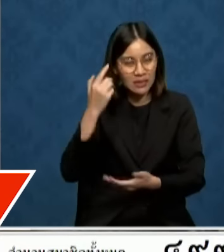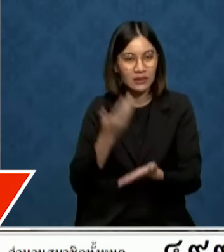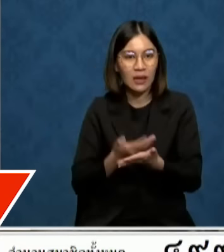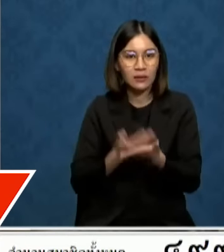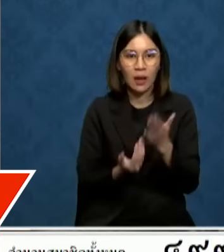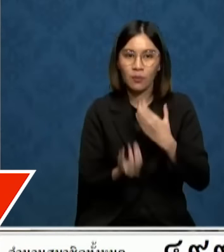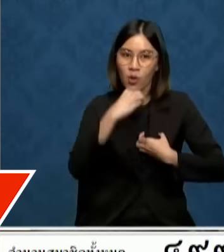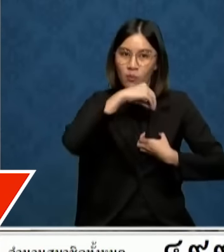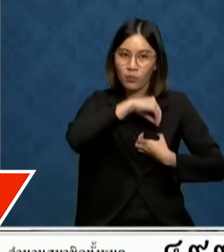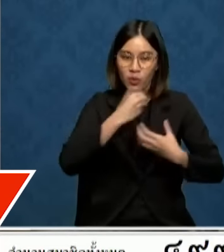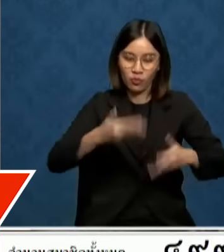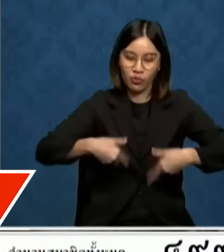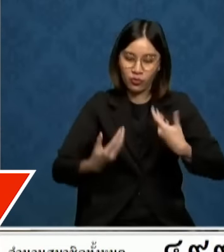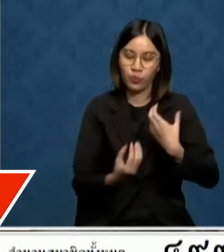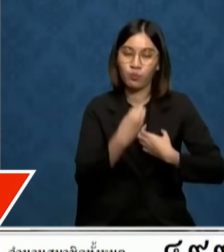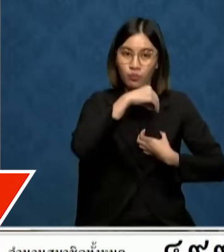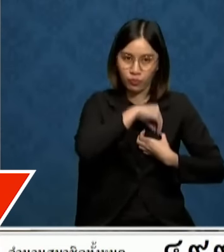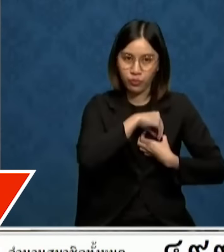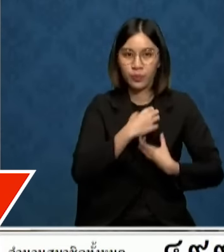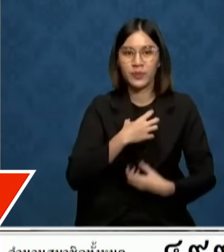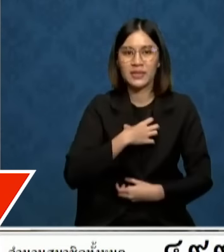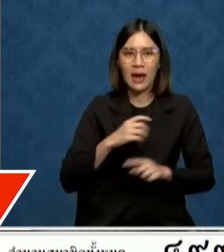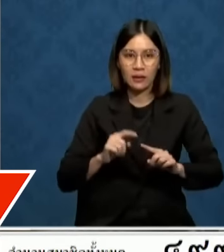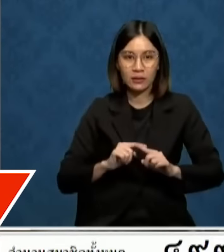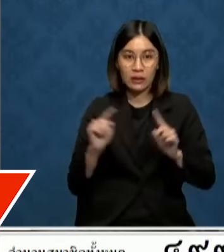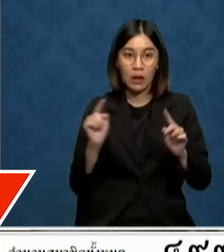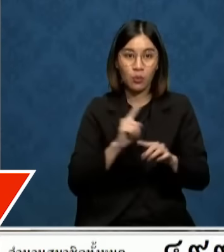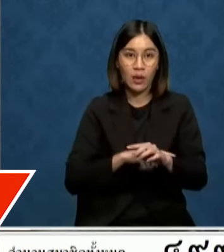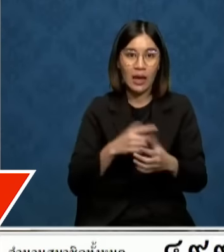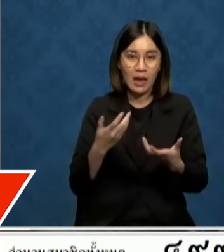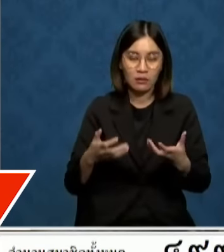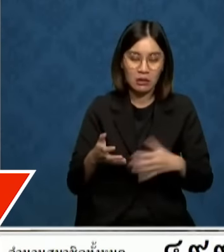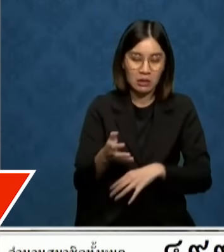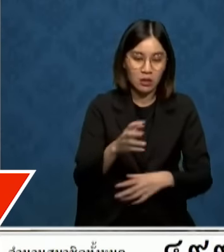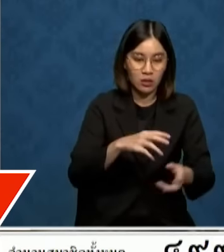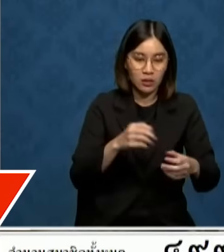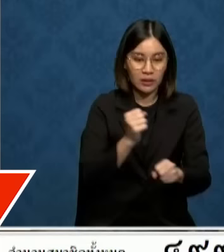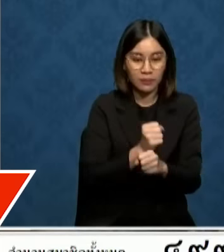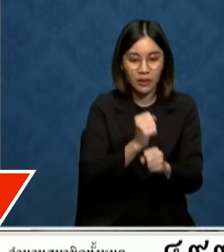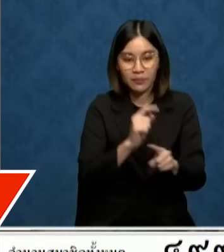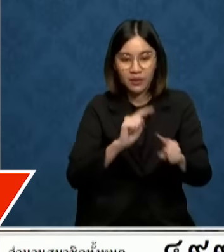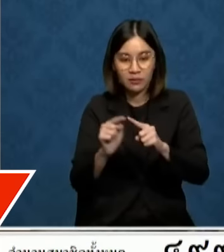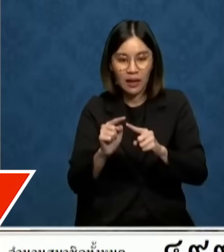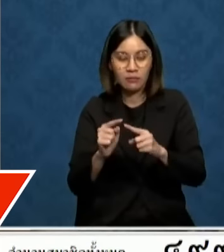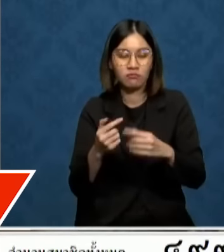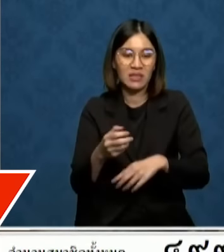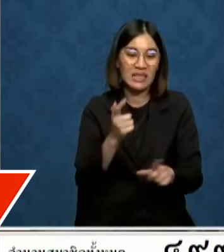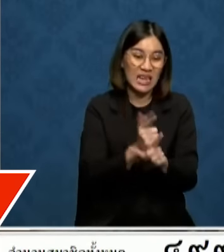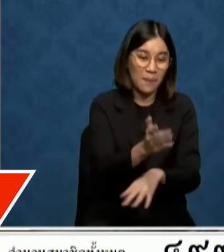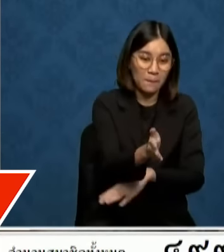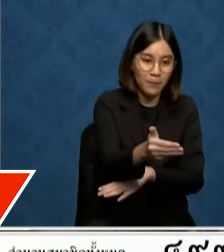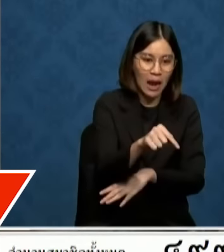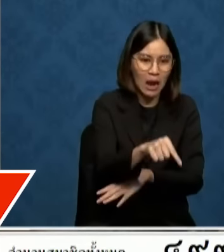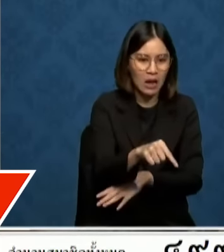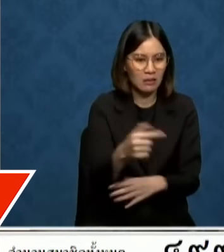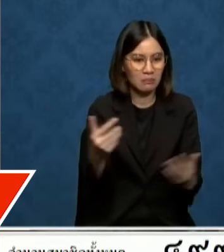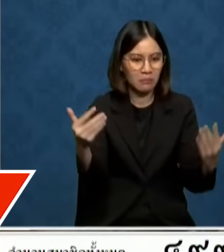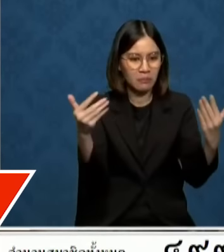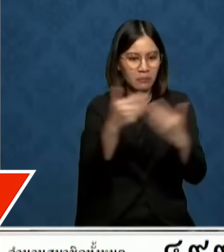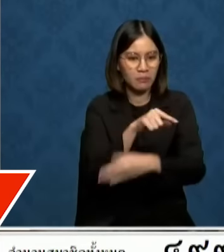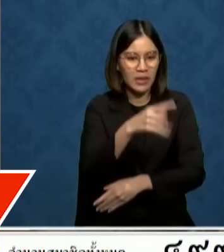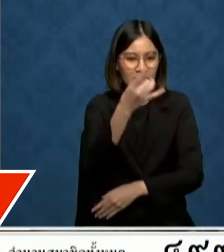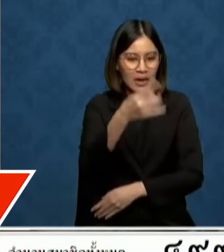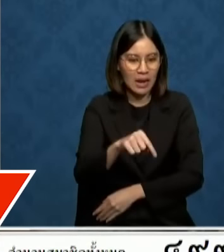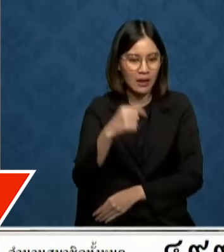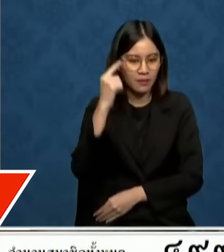ผลิตที่คุ้มค่ากับการลงทุนแต่พอถึงเวลาเก็บเกี่ยวผลผลิตที่เราหว่านไว้กลายเป็นหว่านกลับได้อะไร